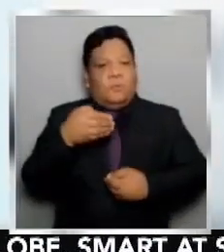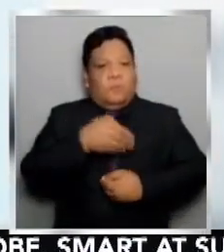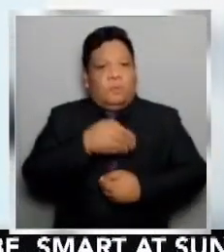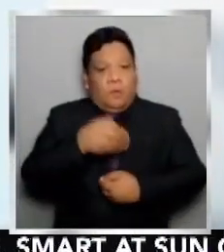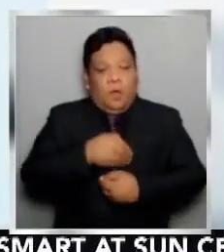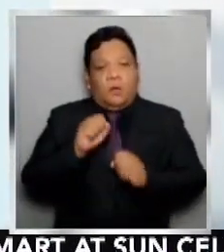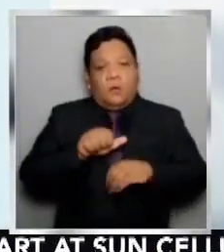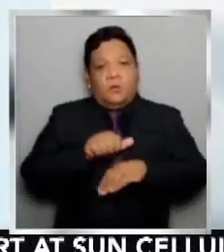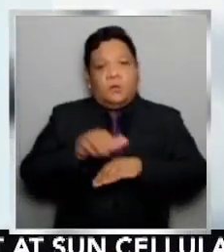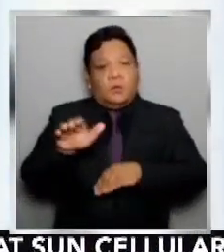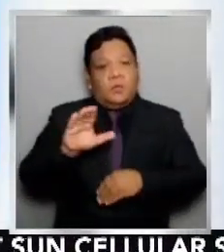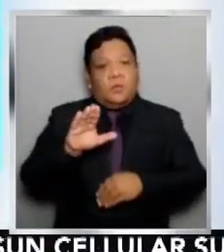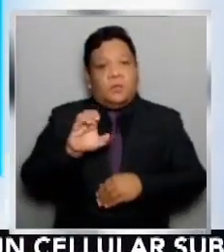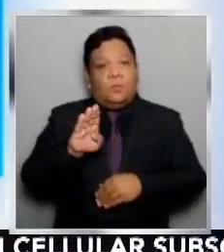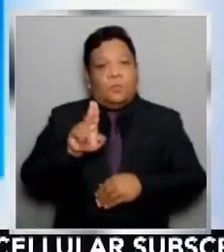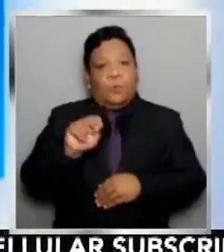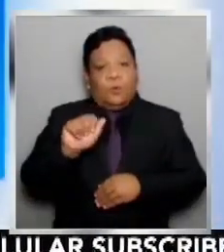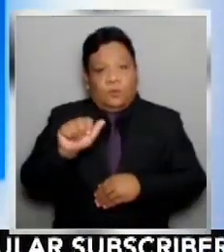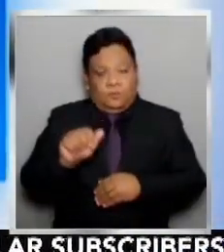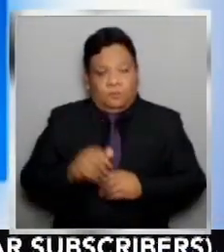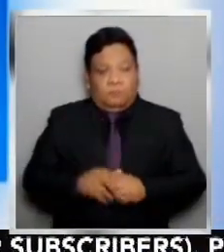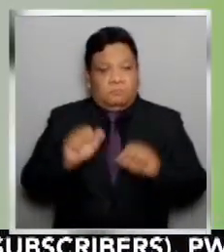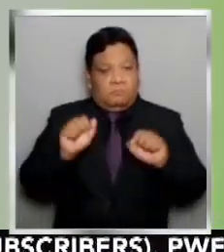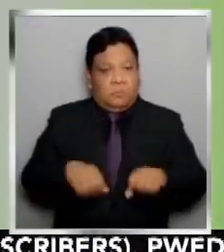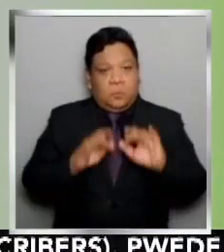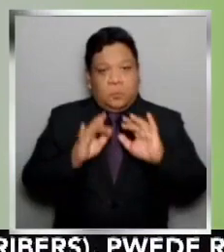Cebuana Luwilier. Pwede rin online via